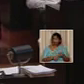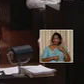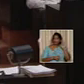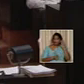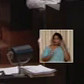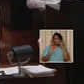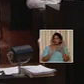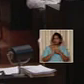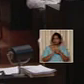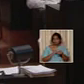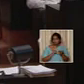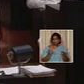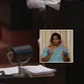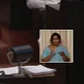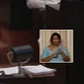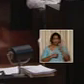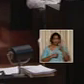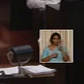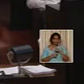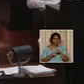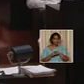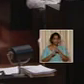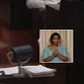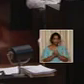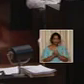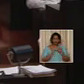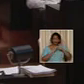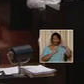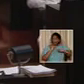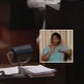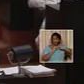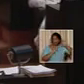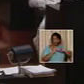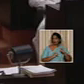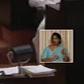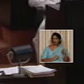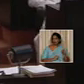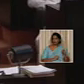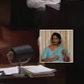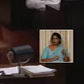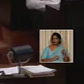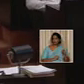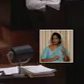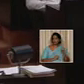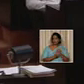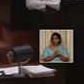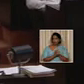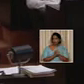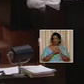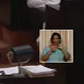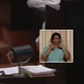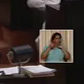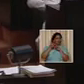විශේෂත්වයක් සලකන්නට බැරිද මේ 300කට ආසන්න ප්‍රමාණයක් ඉන්නවා උපාධිධාරීන් පොලිස් සර්ජන්ස්ලා